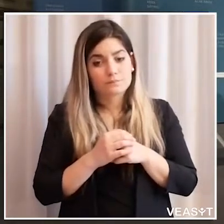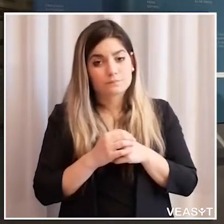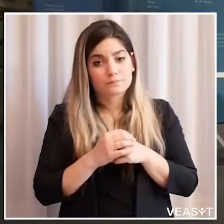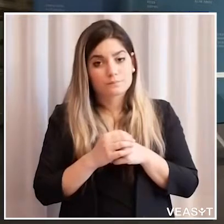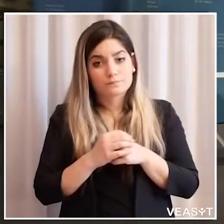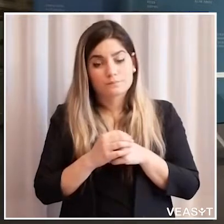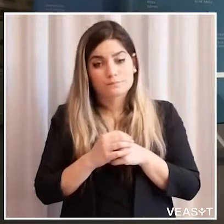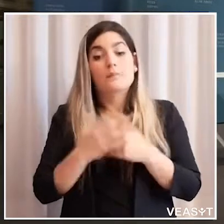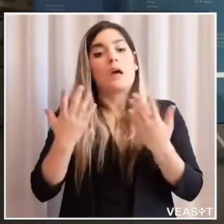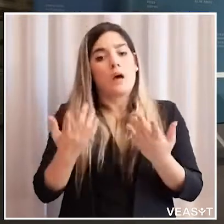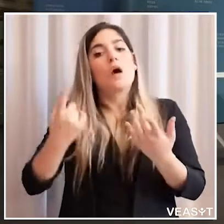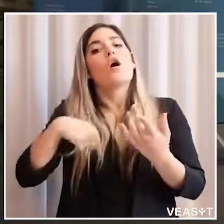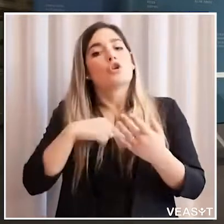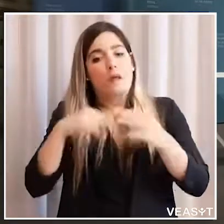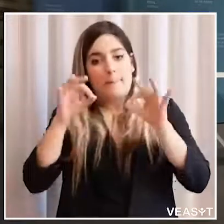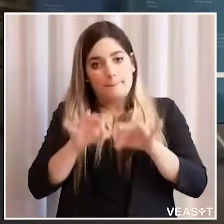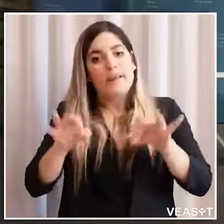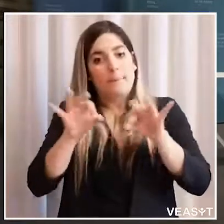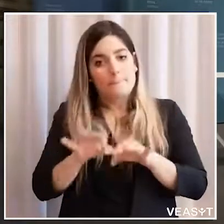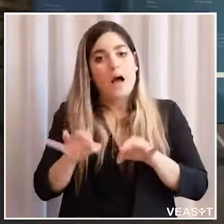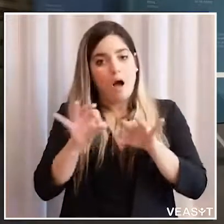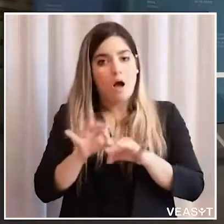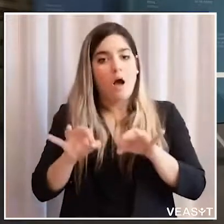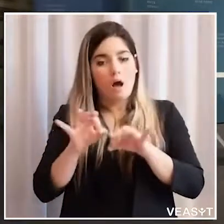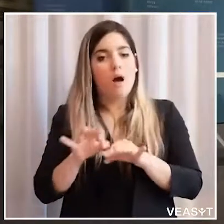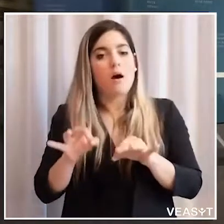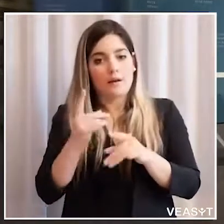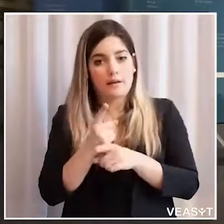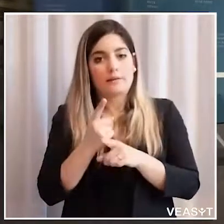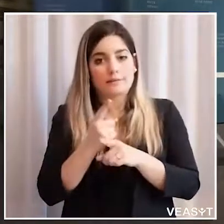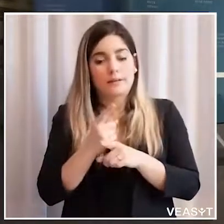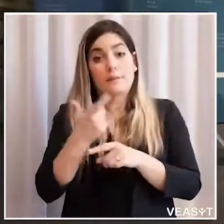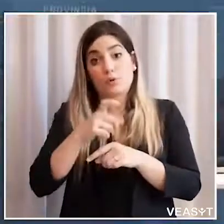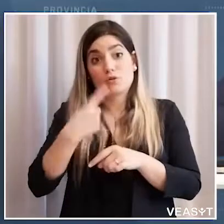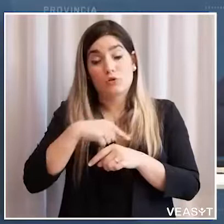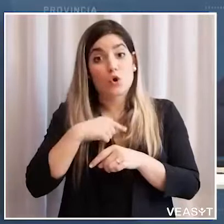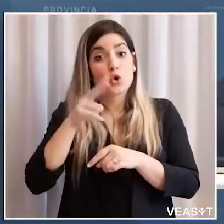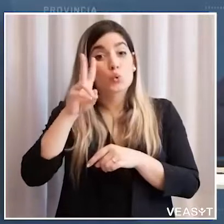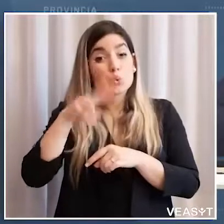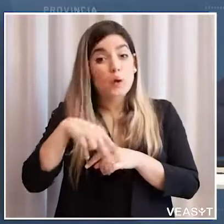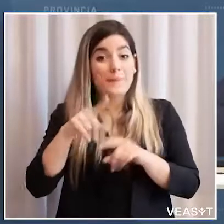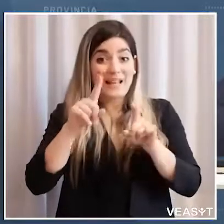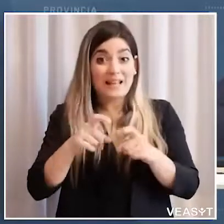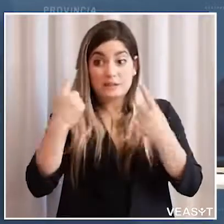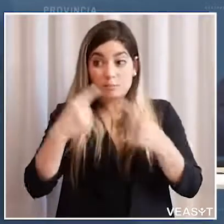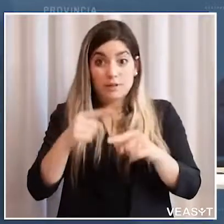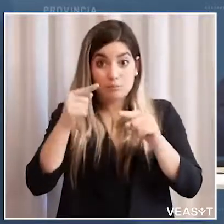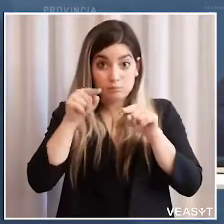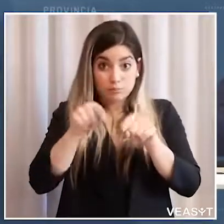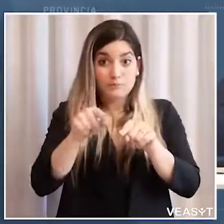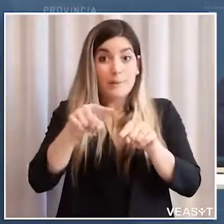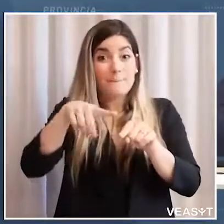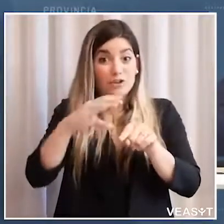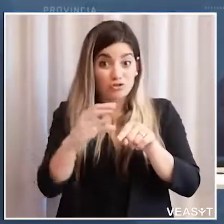su quello anzi stiamo preparando in quel senso che abbiamo 2000 test proprio per